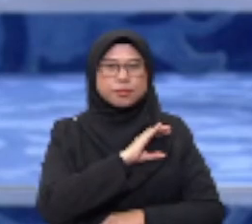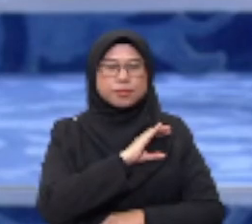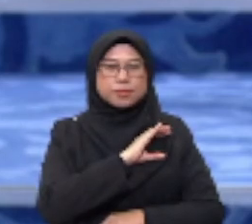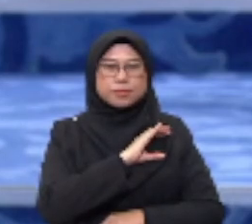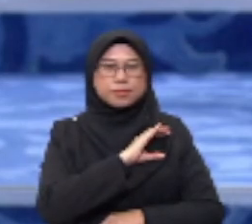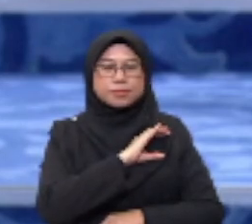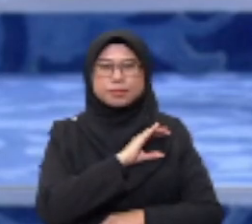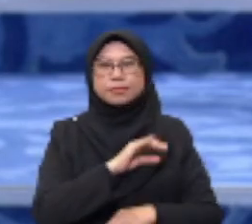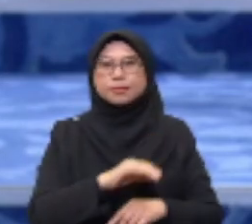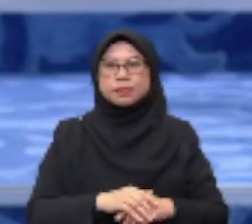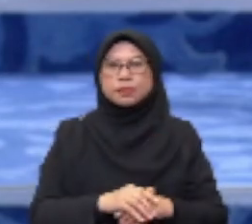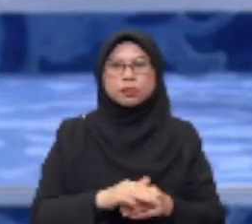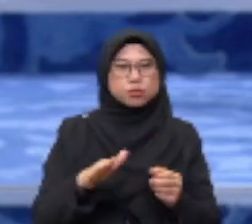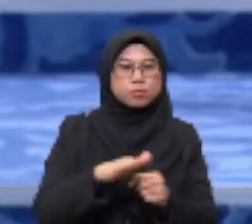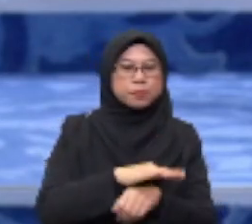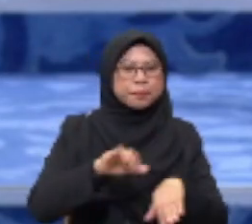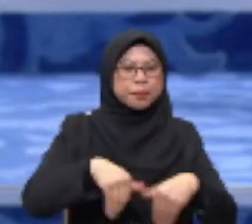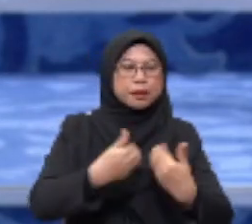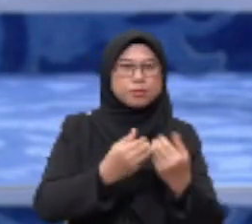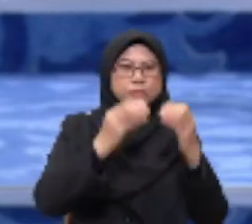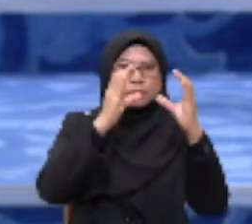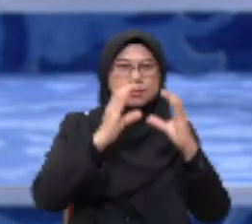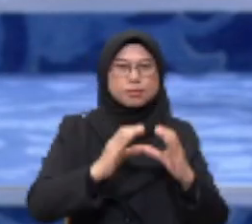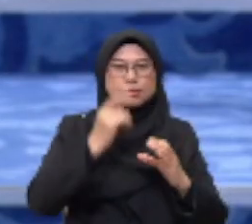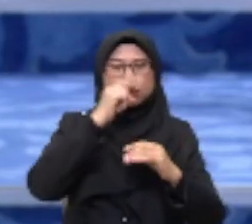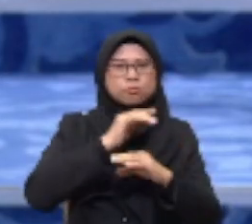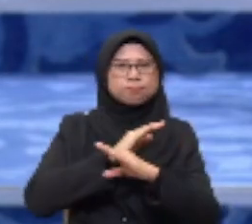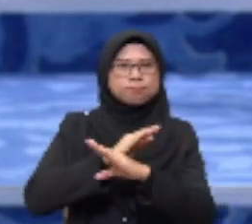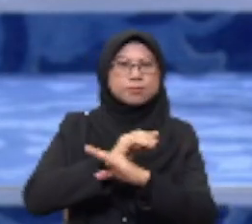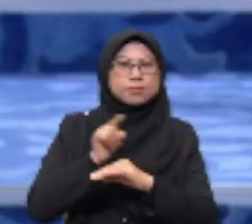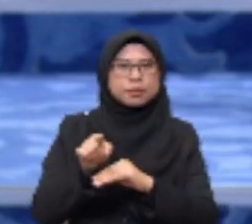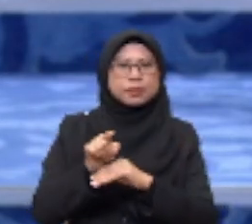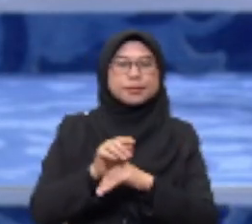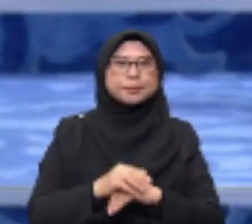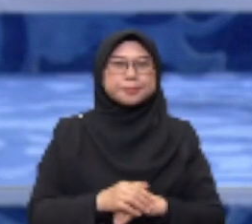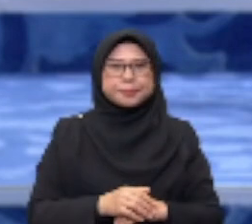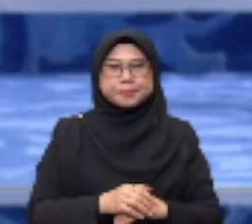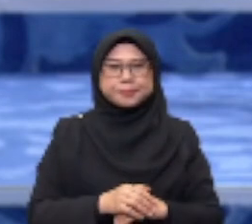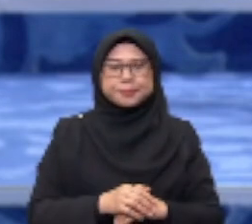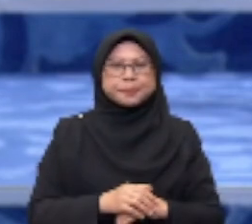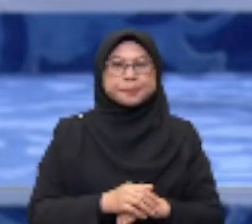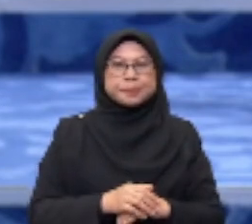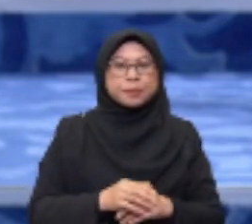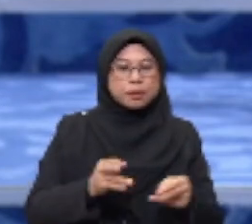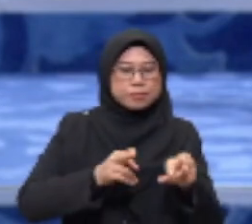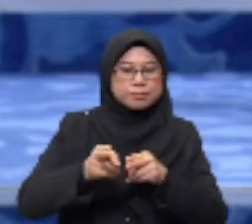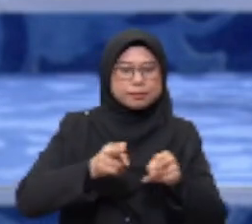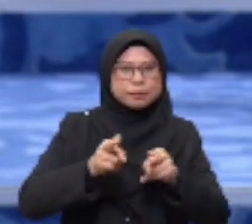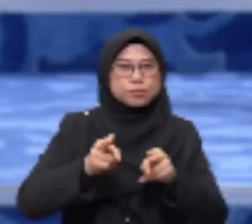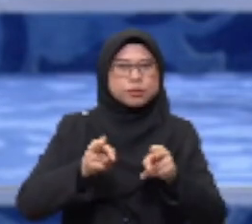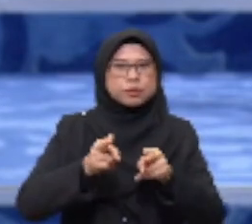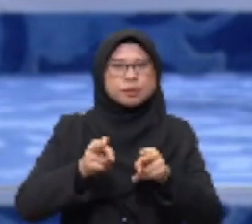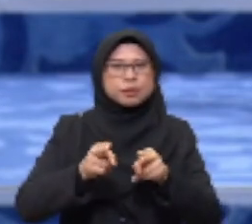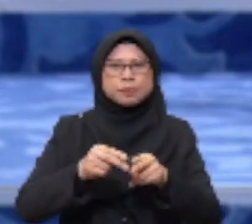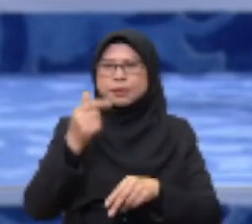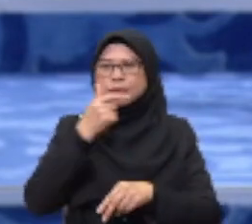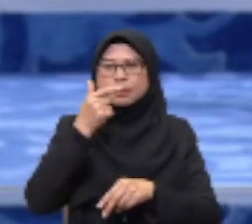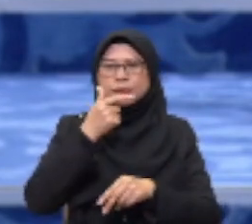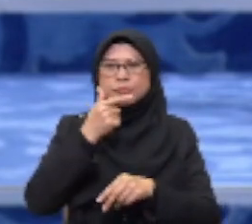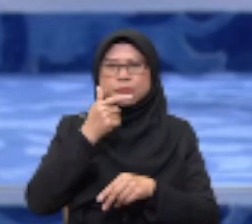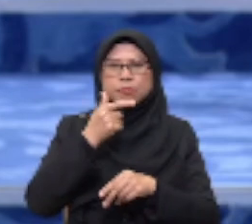lengkap. Bagaimana cara kita nak mitigate elemen-elemen seperti ini supaya dia tidak berkembang